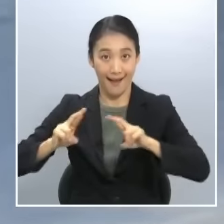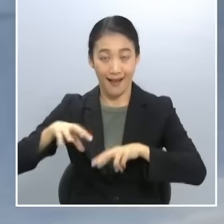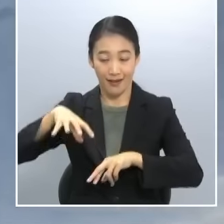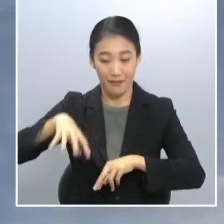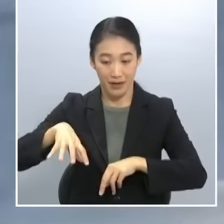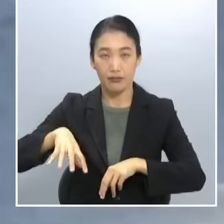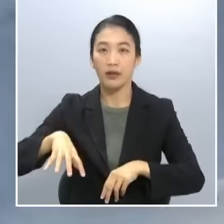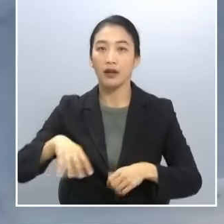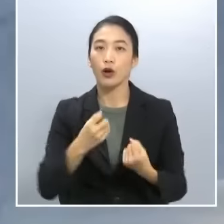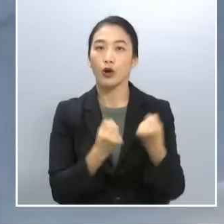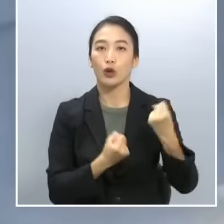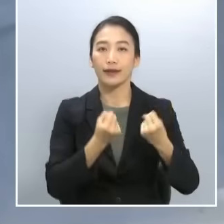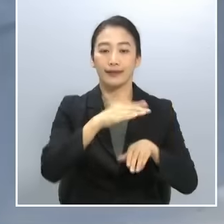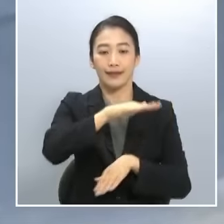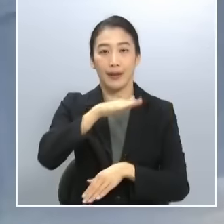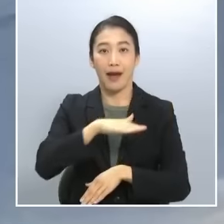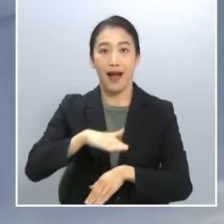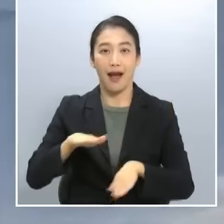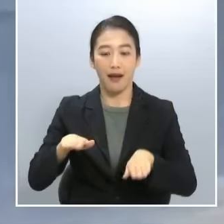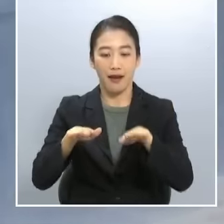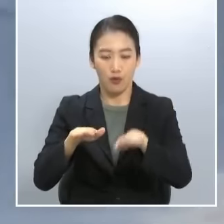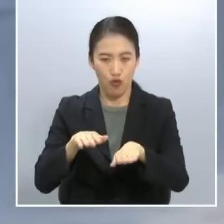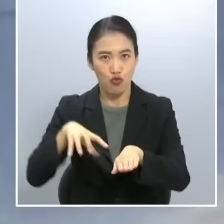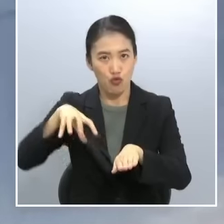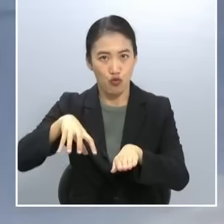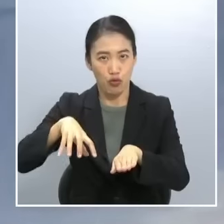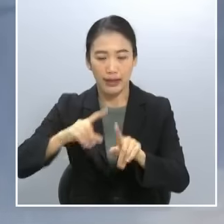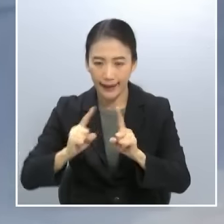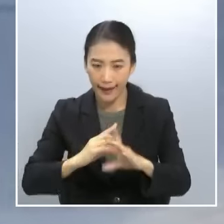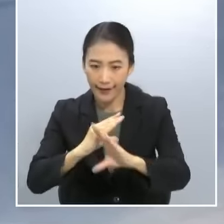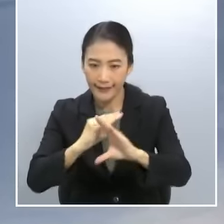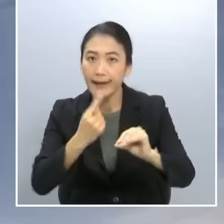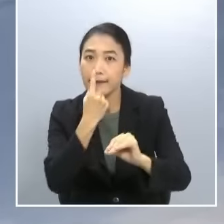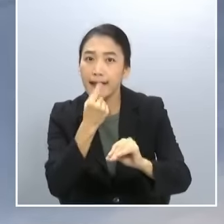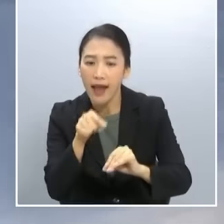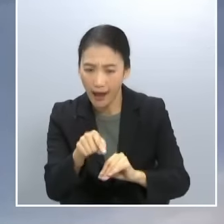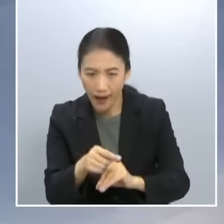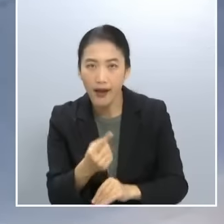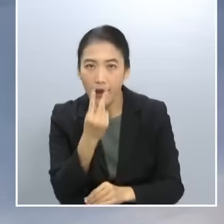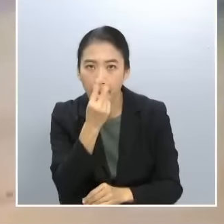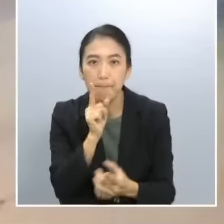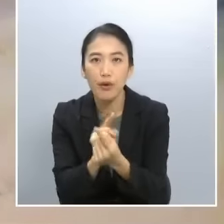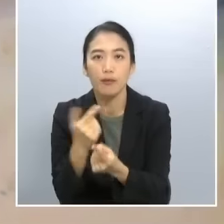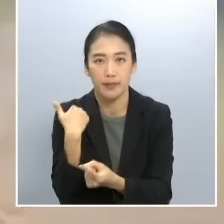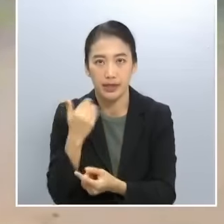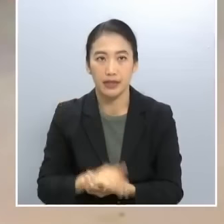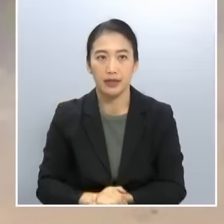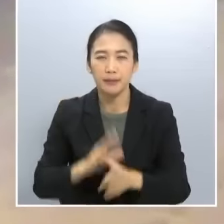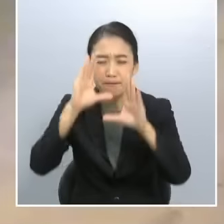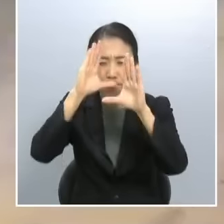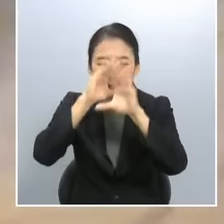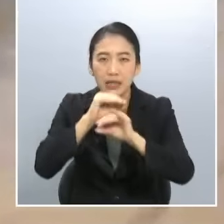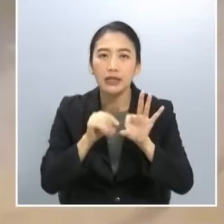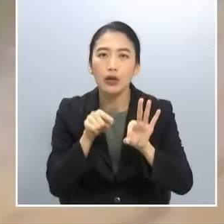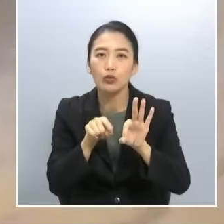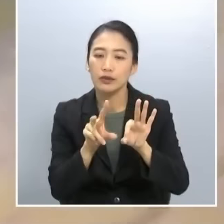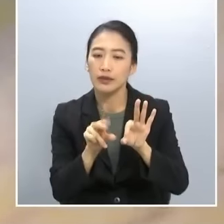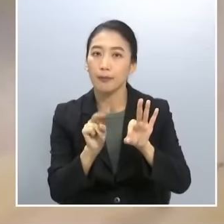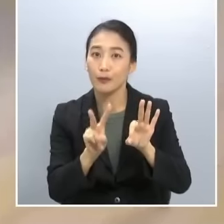นั่นละฮะส่วนพรกลับบ้านไปแล้วโดยยังเห็นรถเกเก๋งสีแดงจอดอยู่หน้าอู่กระทั่ง 21:12นช่างกิจกับพวกอีก 4